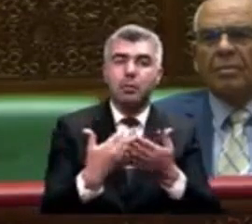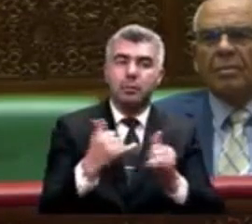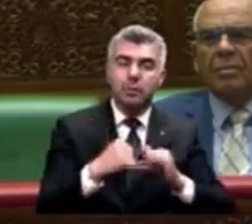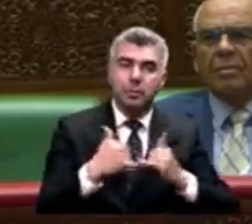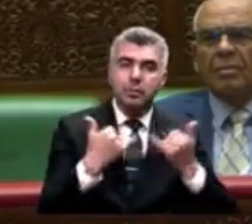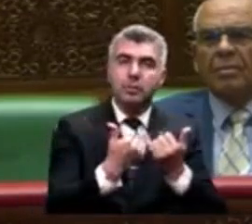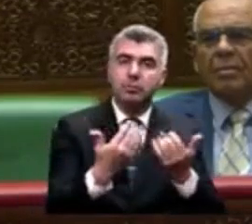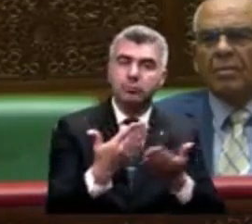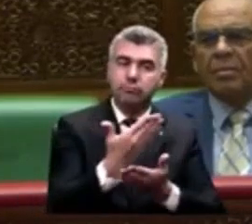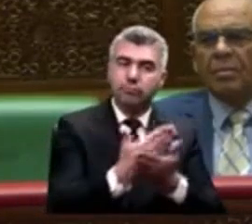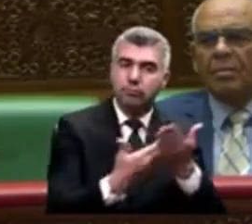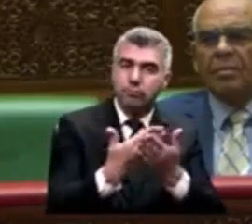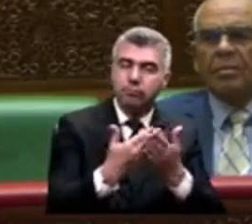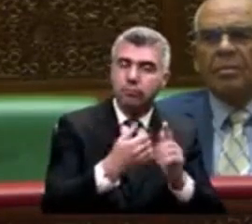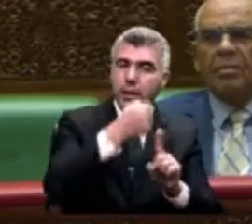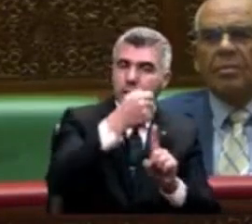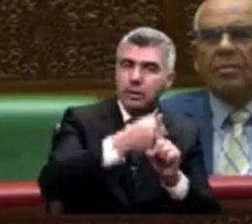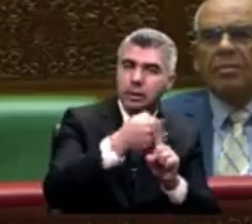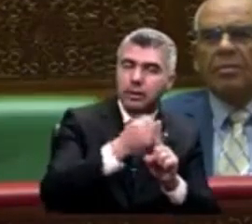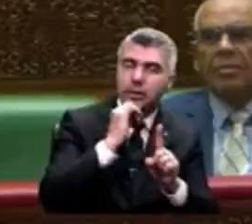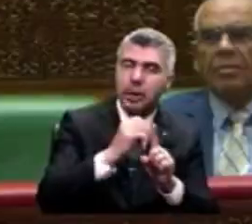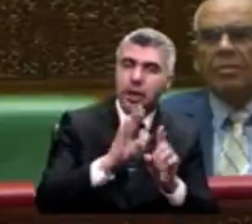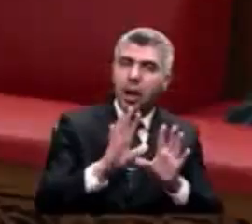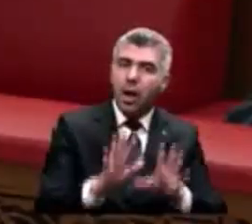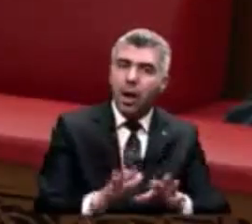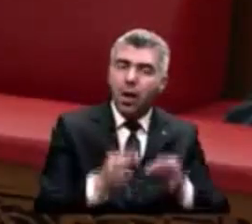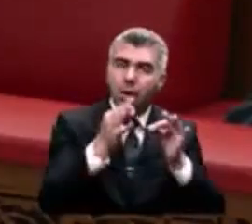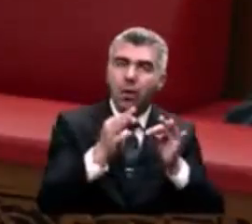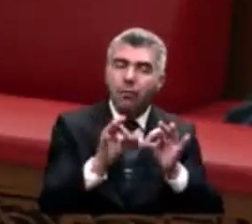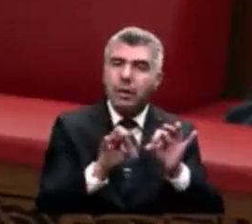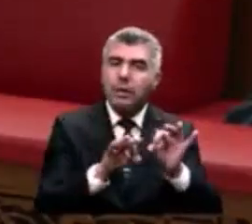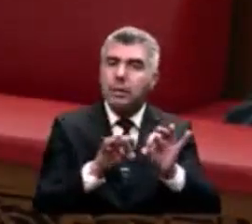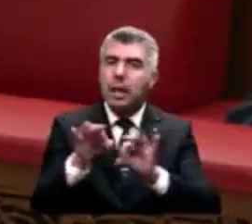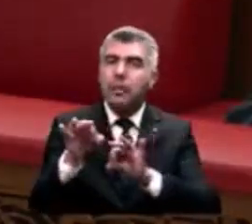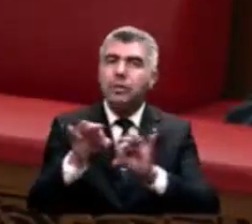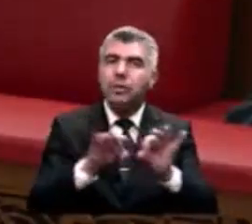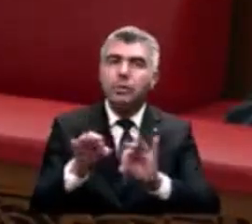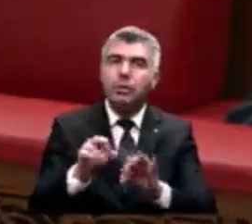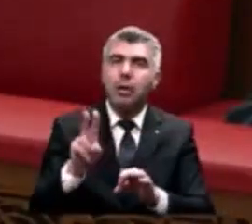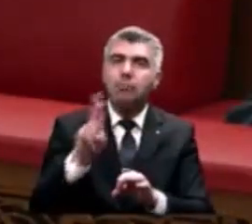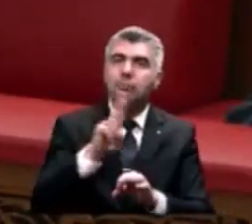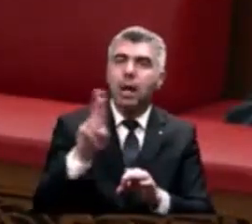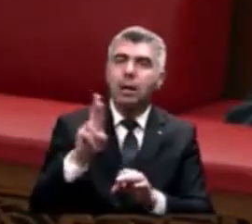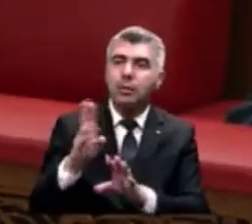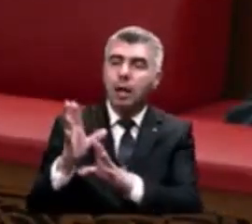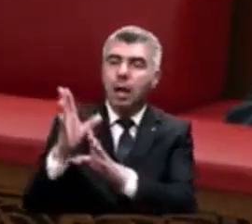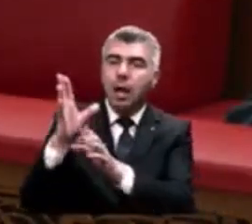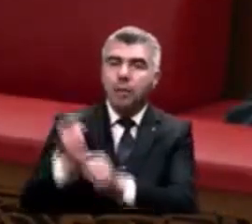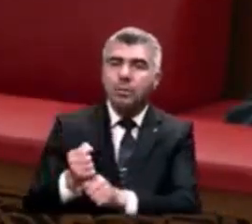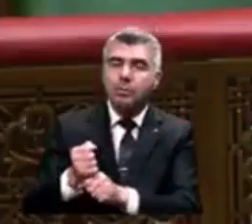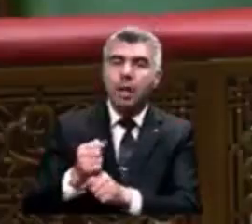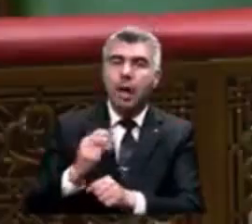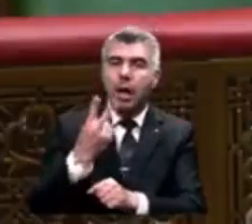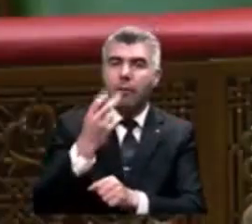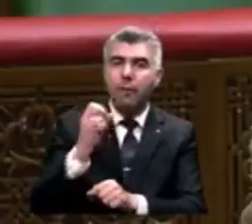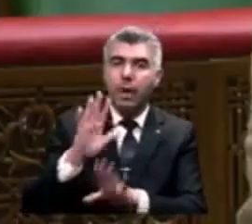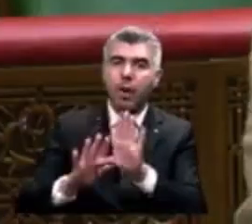واللي جسداته الرؤية الاستراتيجية الملكية لإصلاح قطاع التعليم